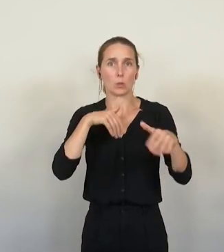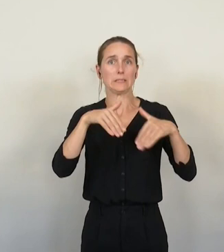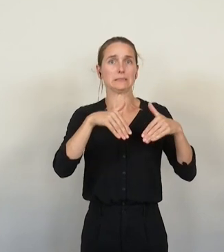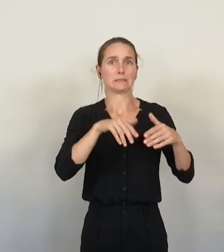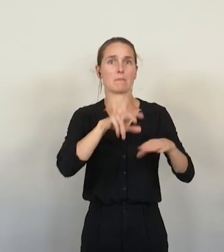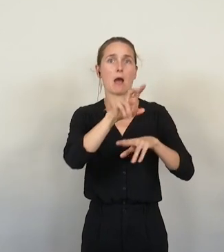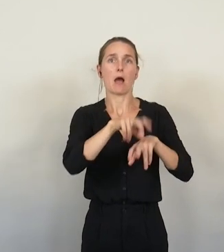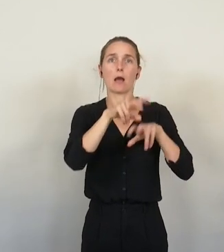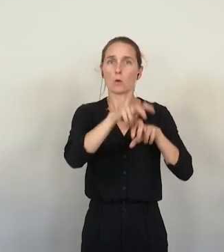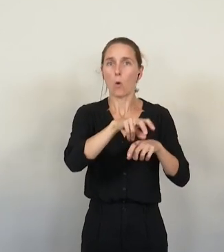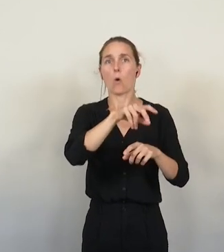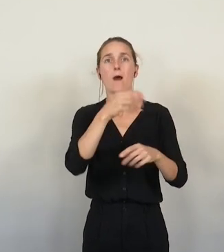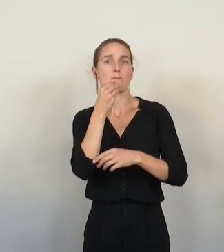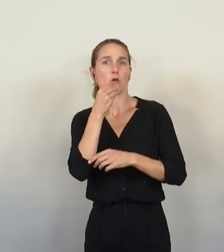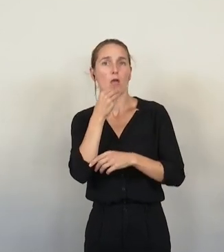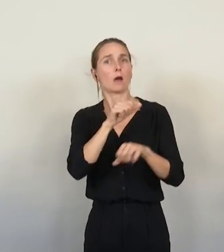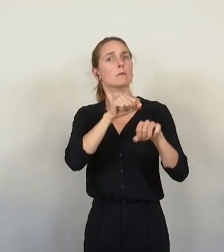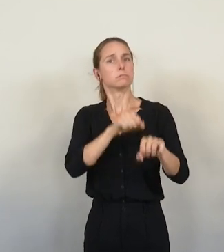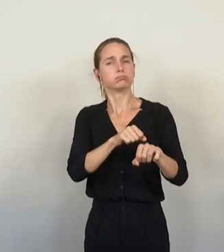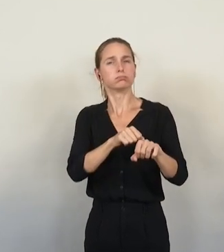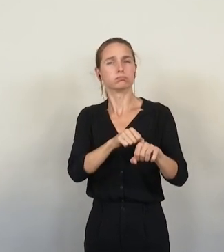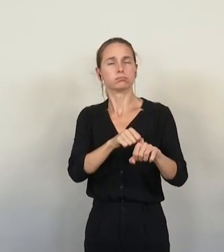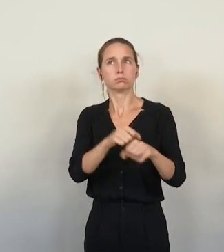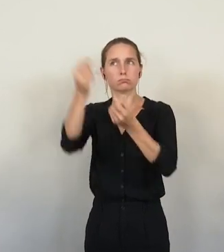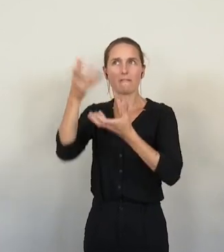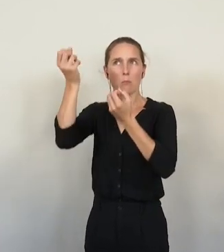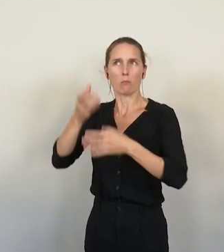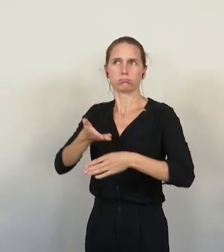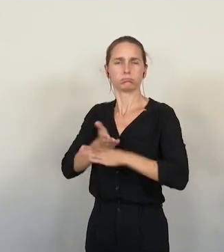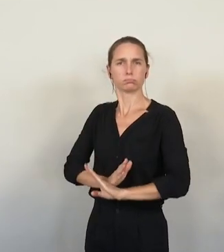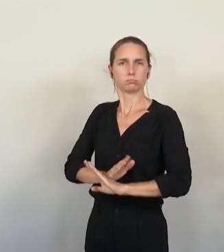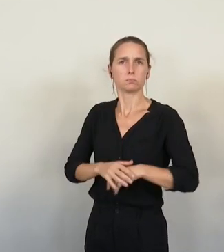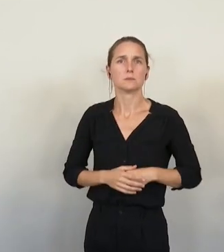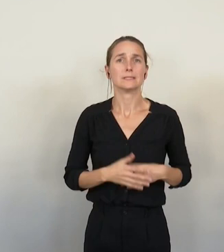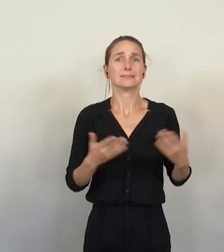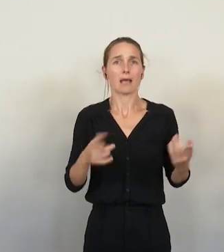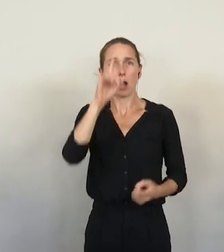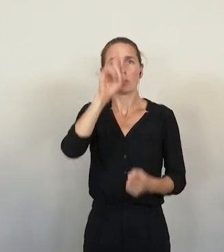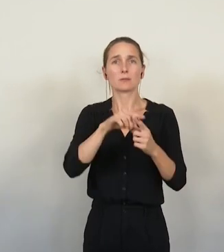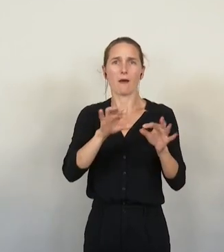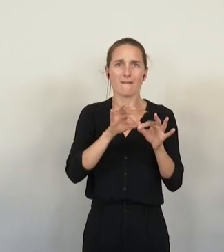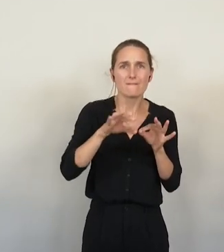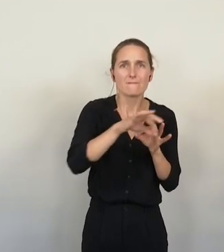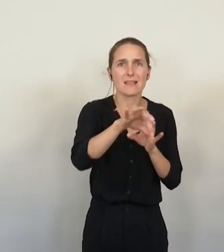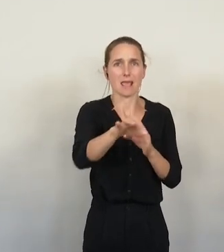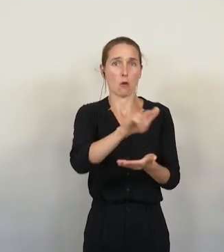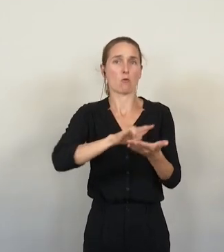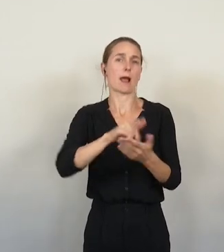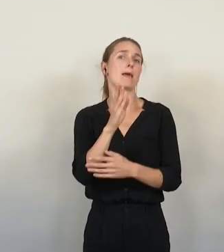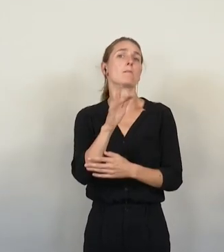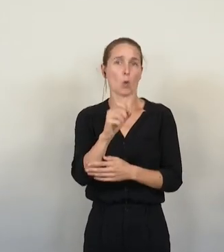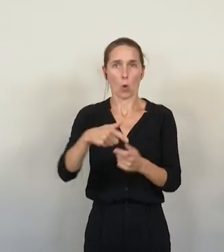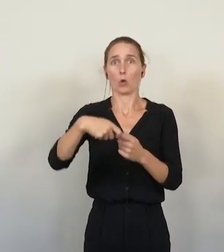résilient donc il conviendra d'agir sur l'offre alimentaire du territoire pour faciliter le développement des filières locales bio et durables de